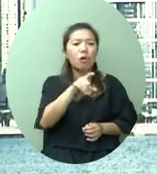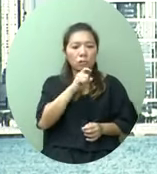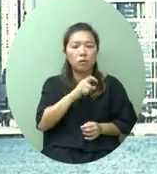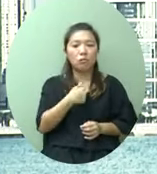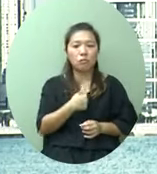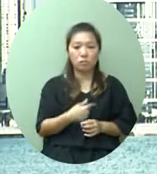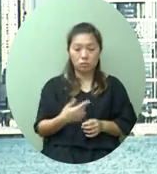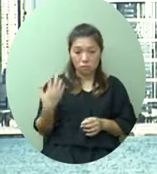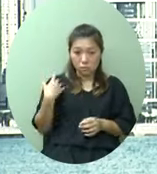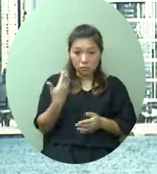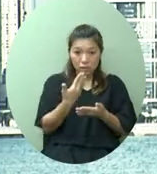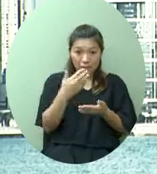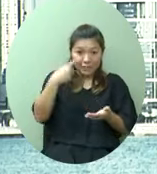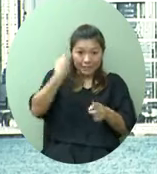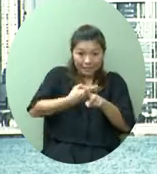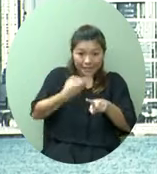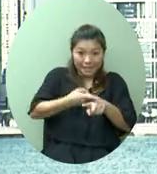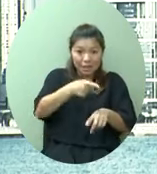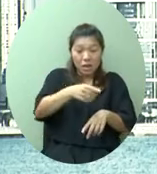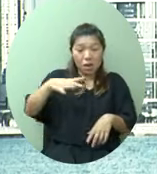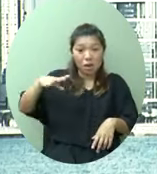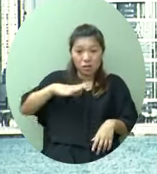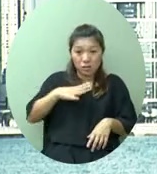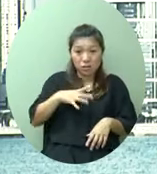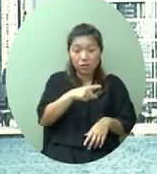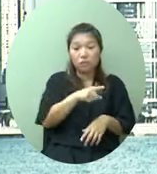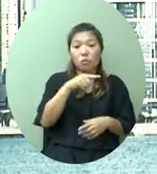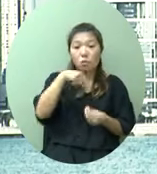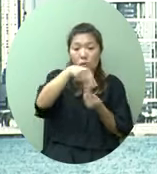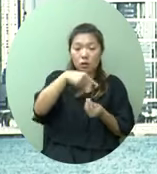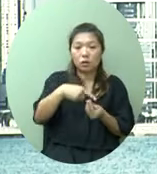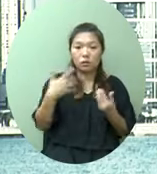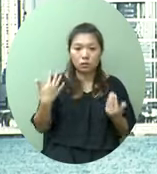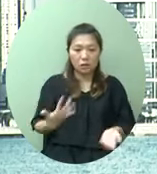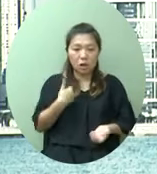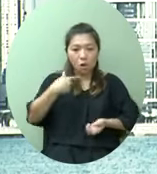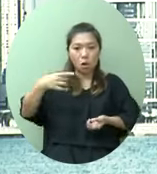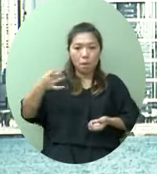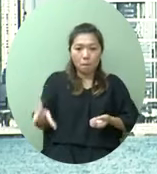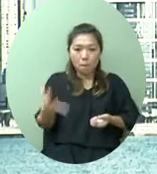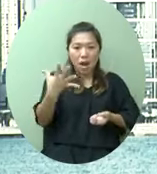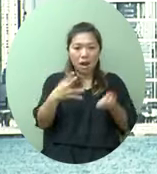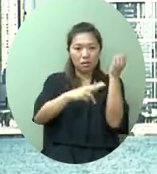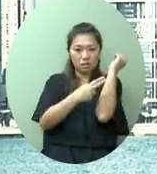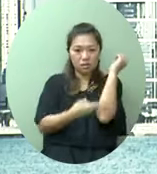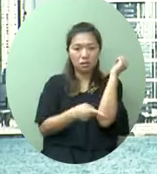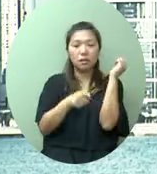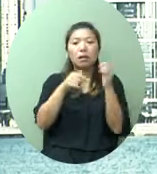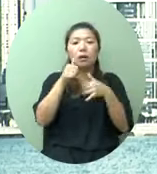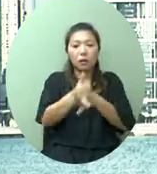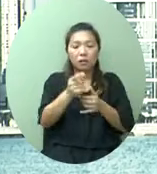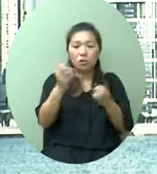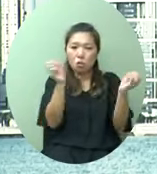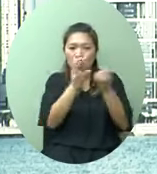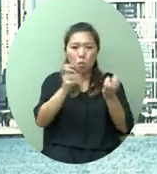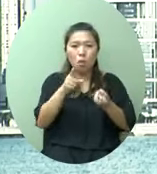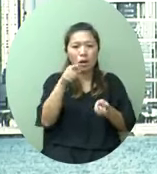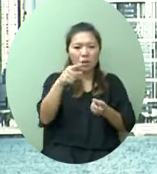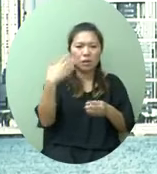的實際環境，我們作為一個金融中心，應該用本地立法，有一個諮詢的過程才能夠體現得